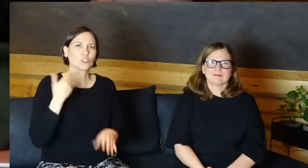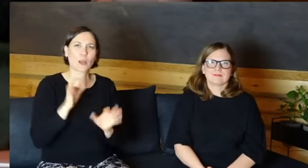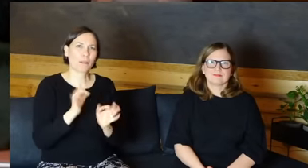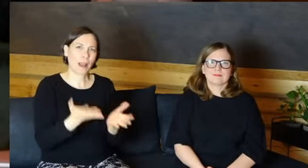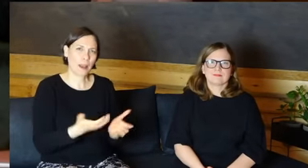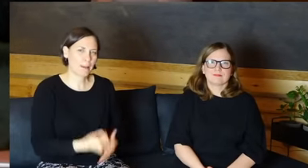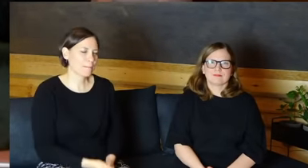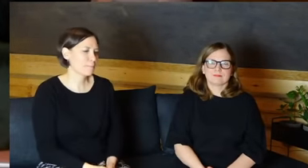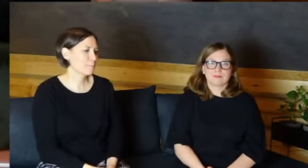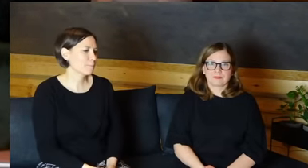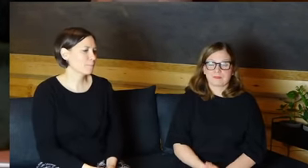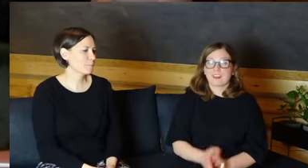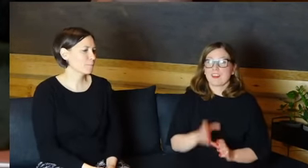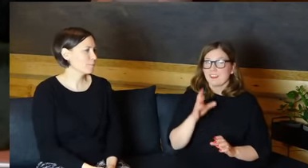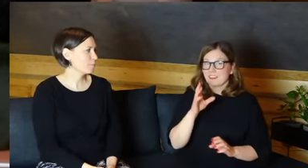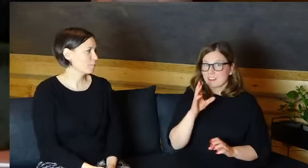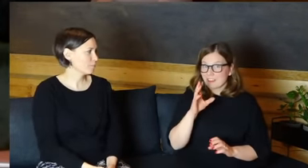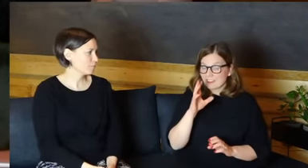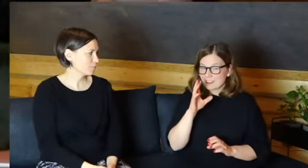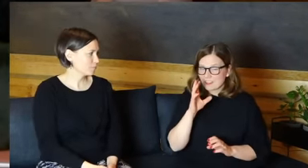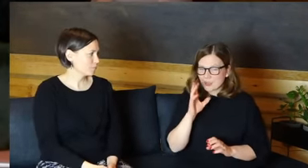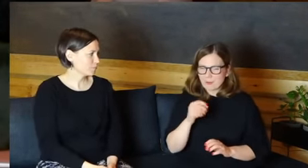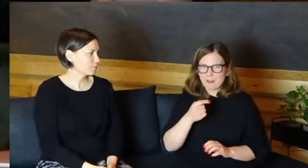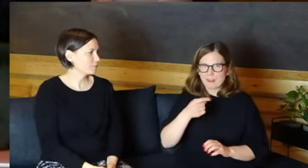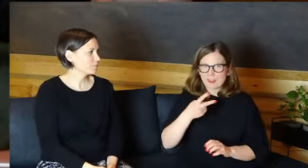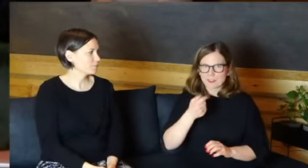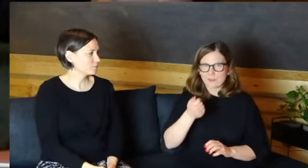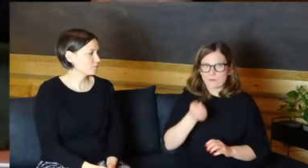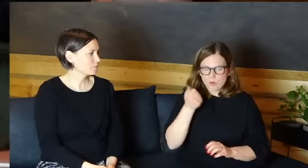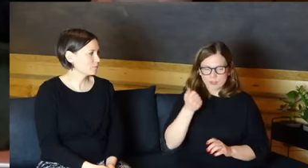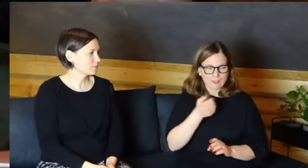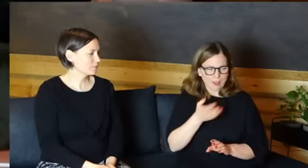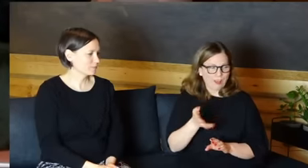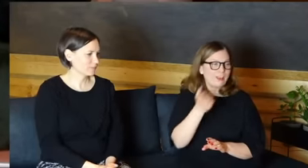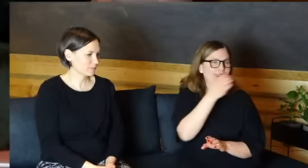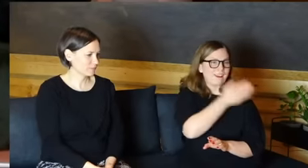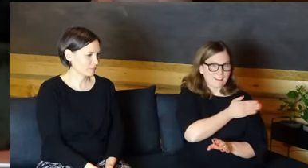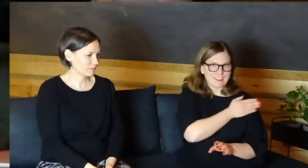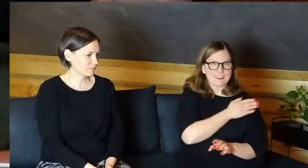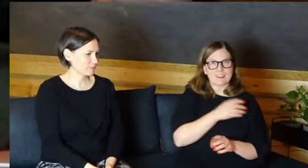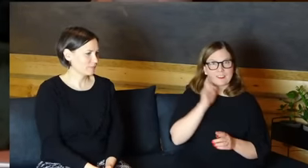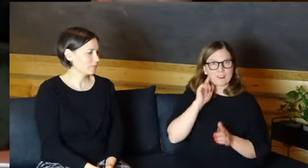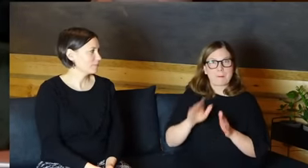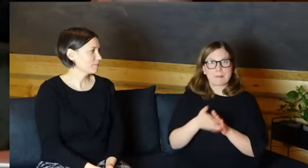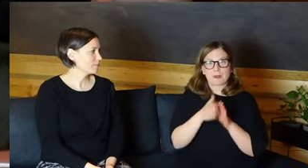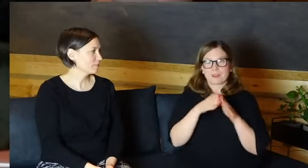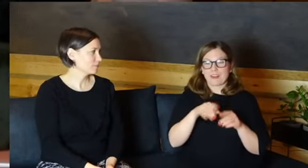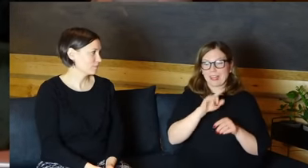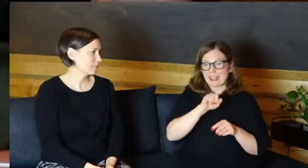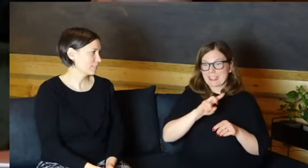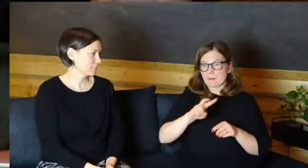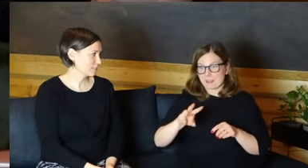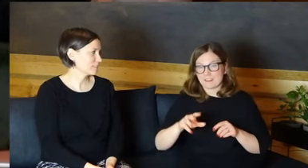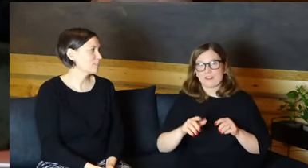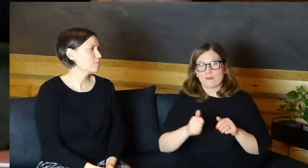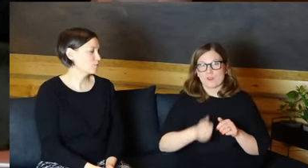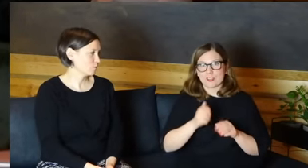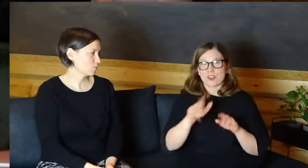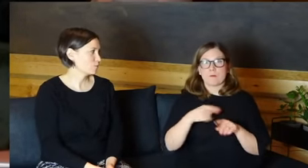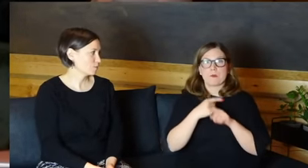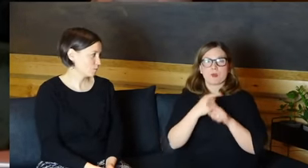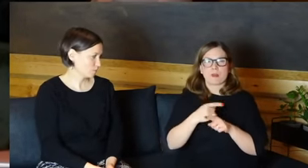No oikeastaan mun tosiaan tarina alkaa sieltä 12 vuoden takaa, eli ihan perustavan ekoista vuosista. Ja silloin olin